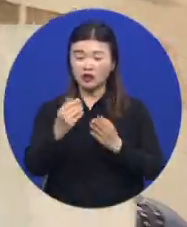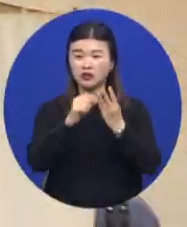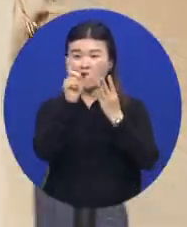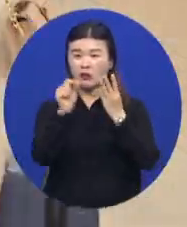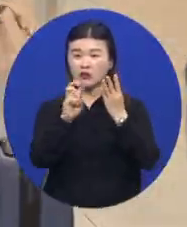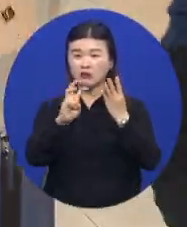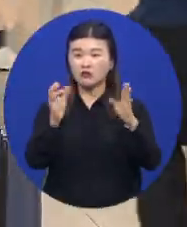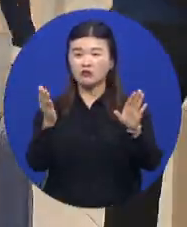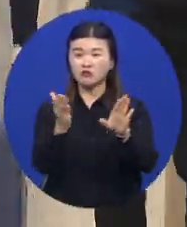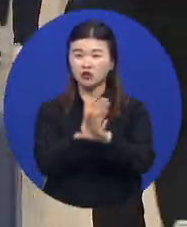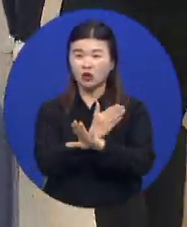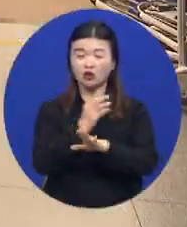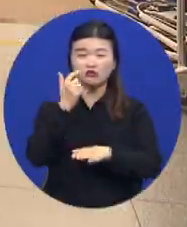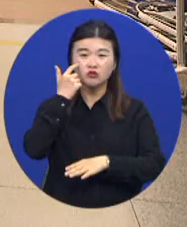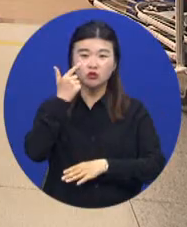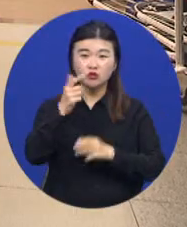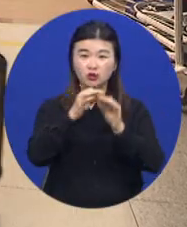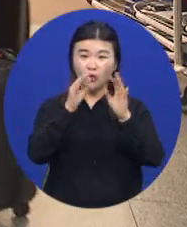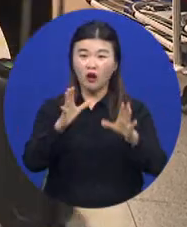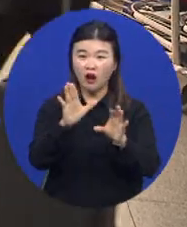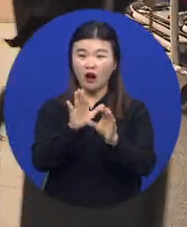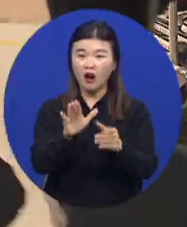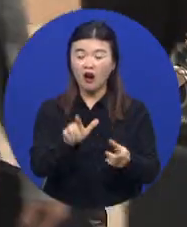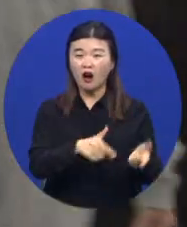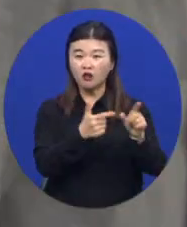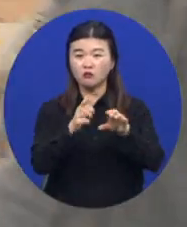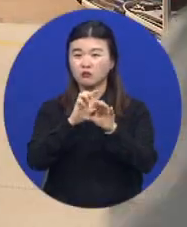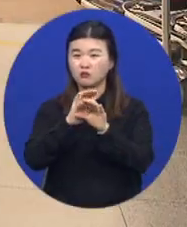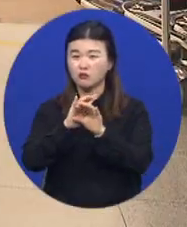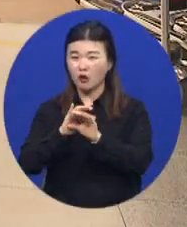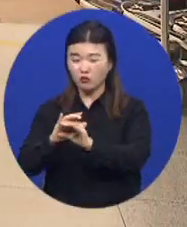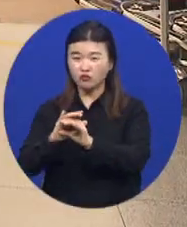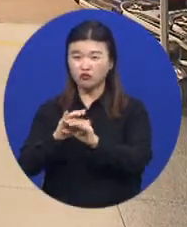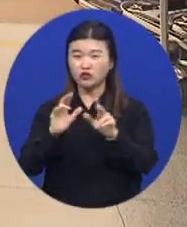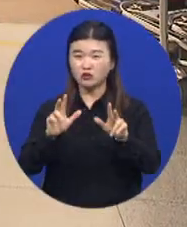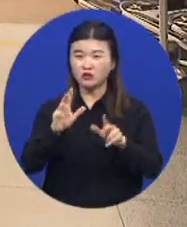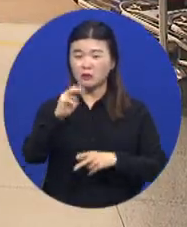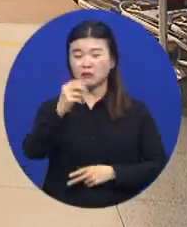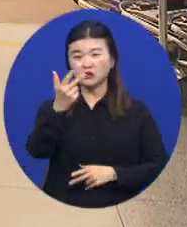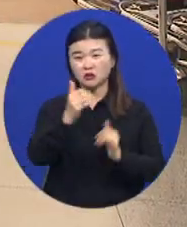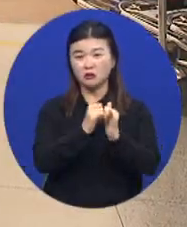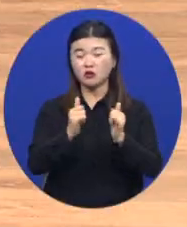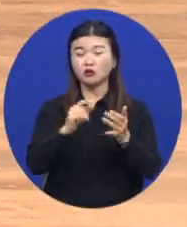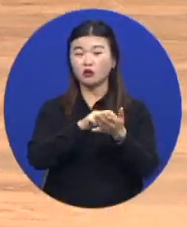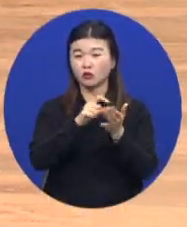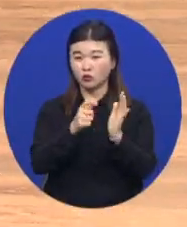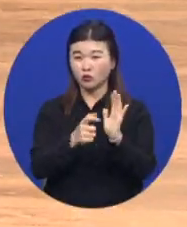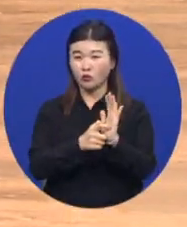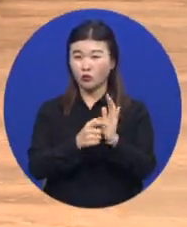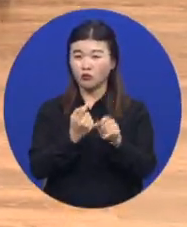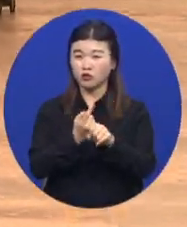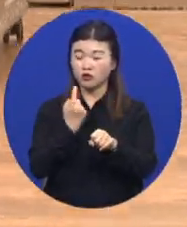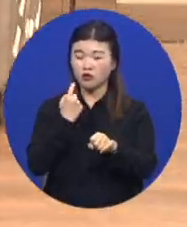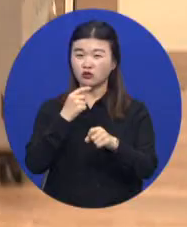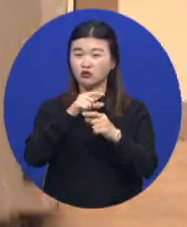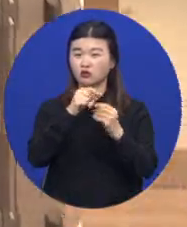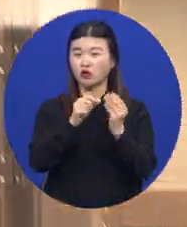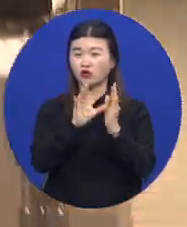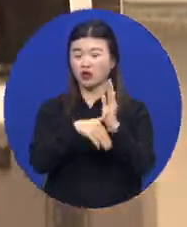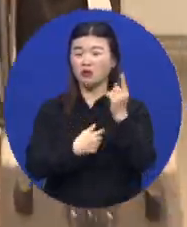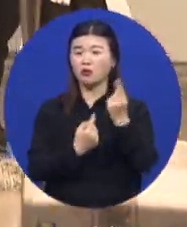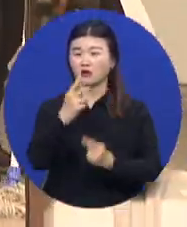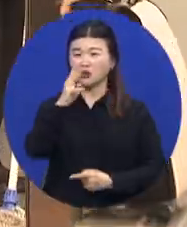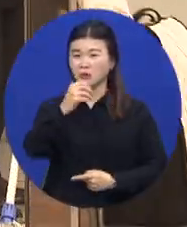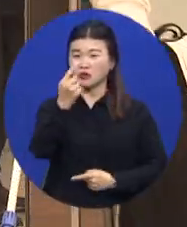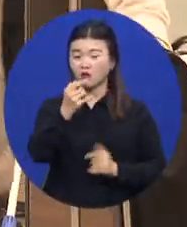지난달 30일부터 엿새 동안 하루 평균 입도객도 3만 7천여 명. 지난해 추석 연휴 때의